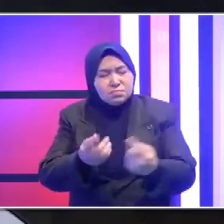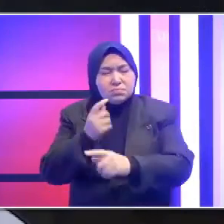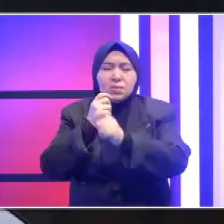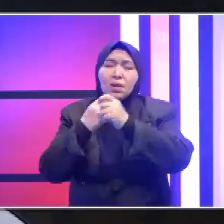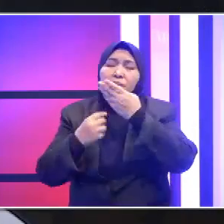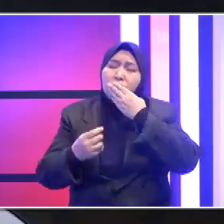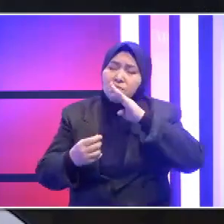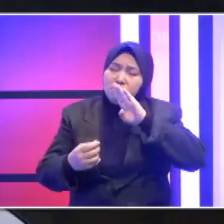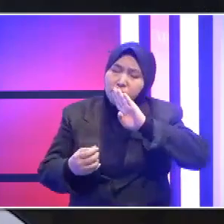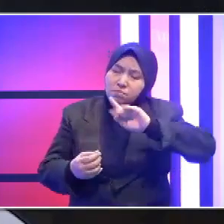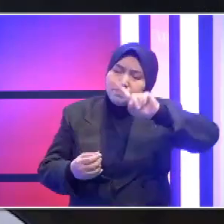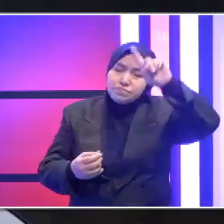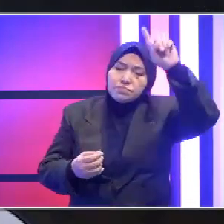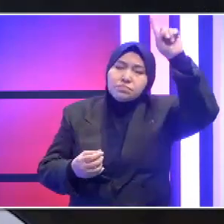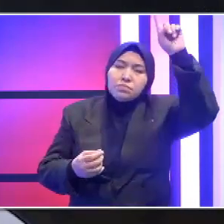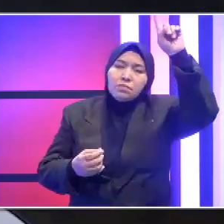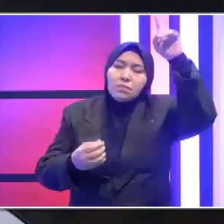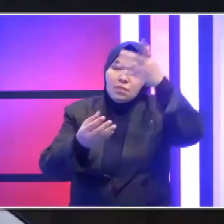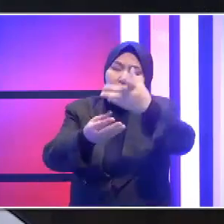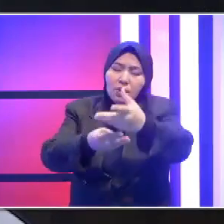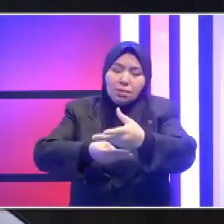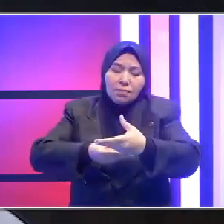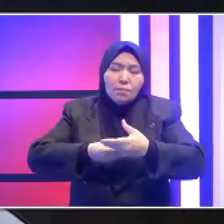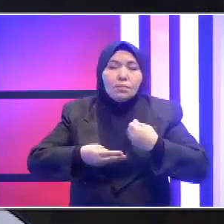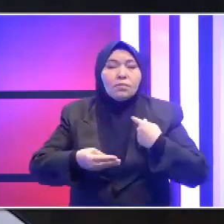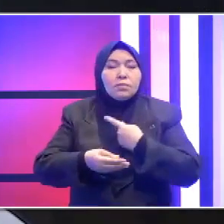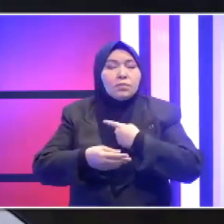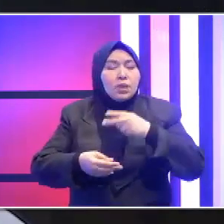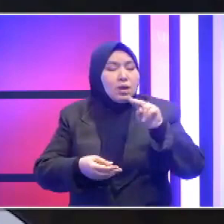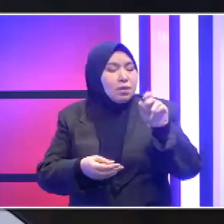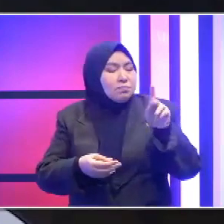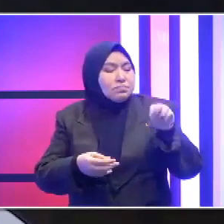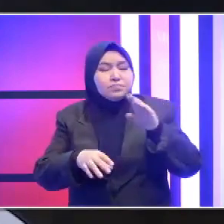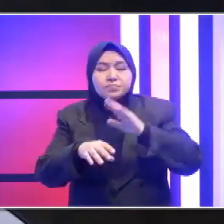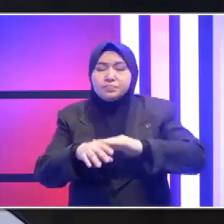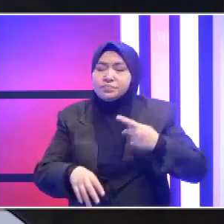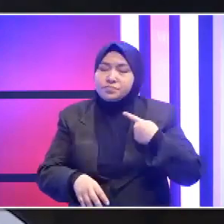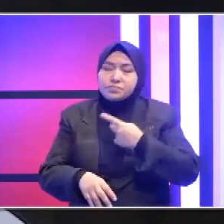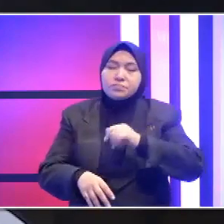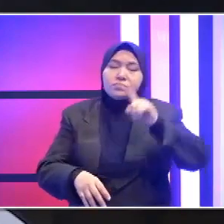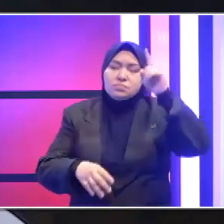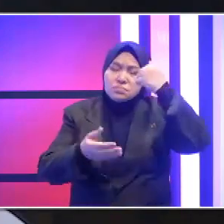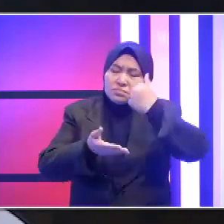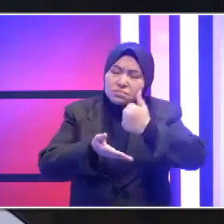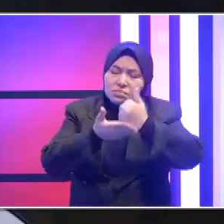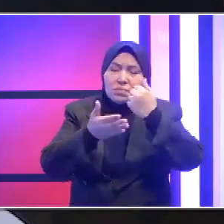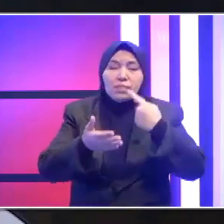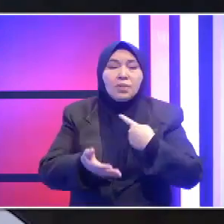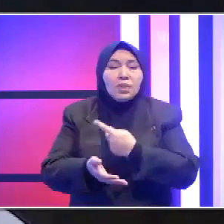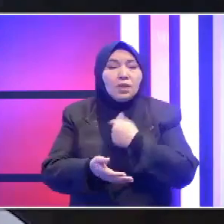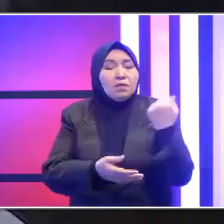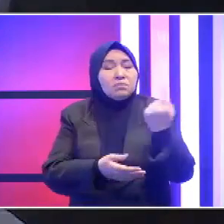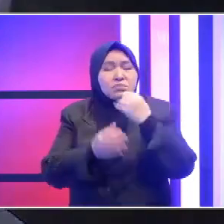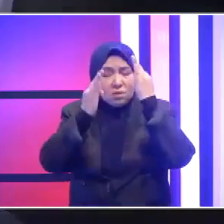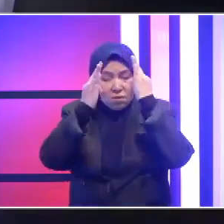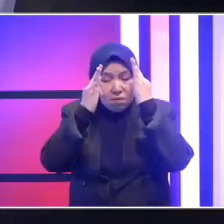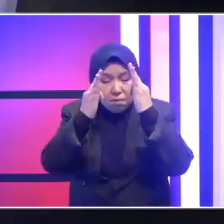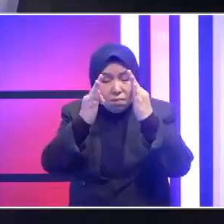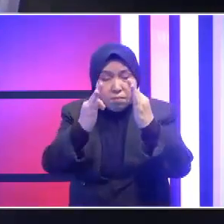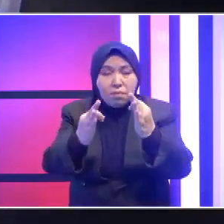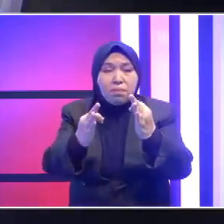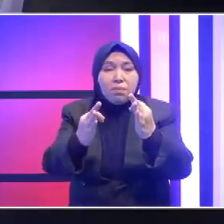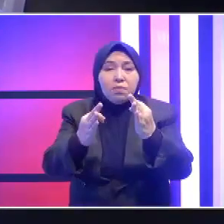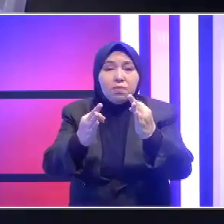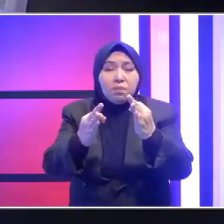kepadaMu ya Allah engkau berikan kepada kami nyaman kepada kami Allah bantu kepada kami untuk senjata fokus